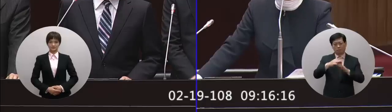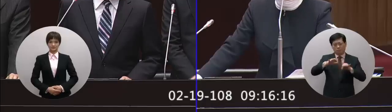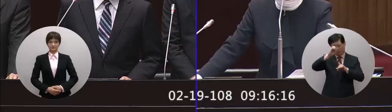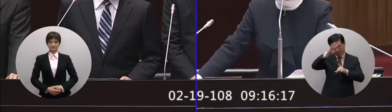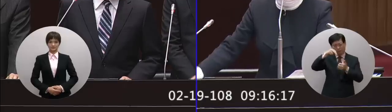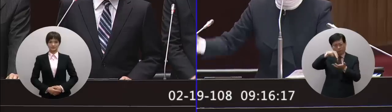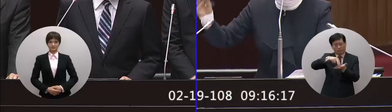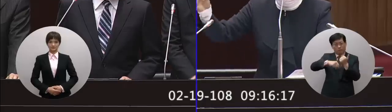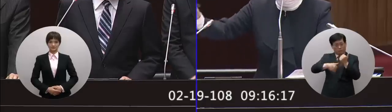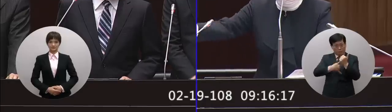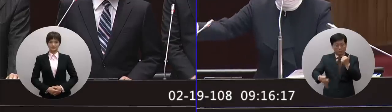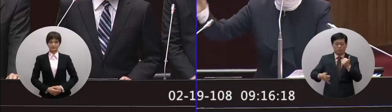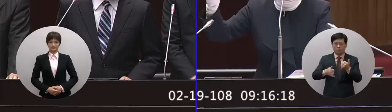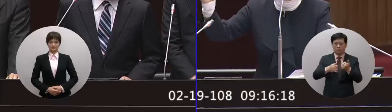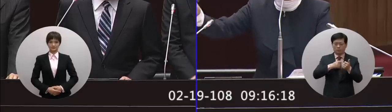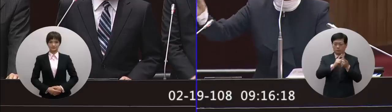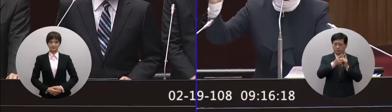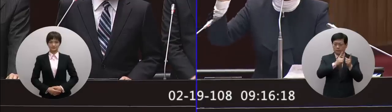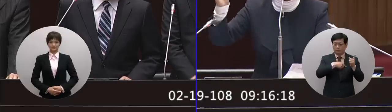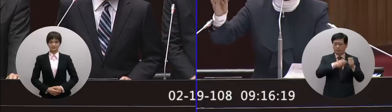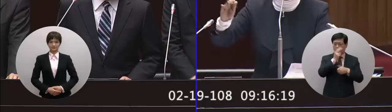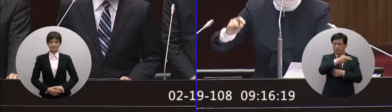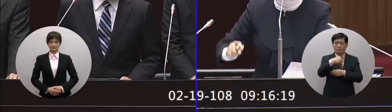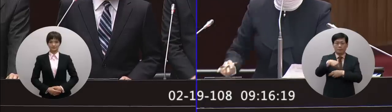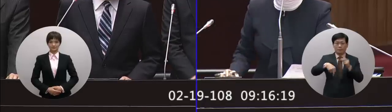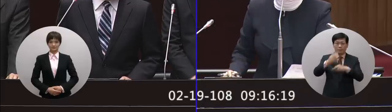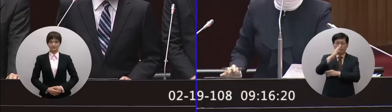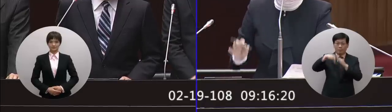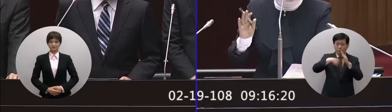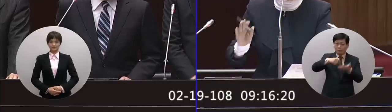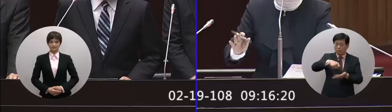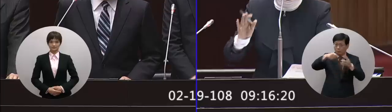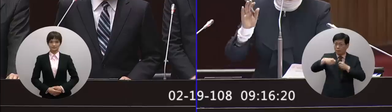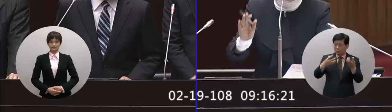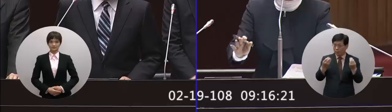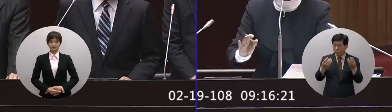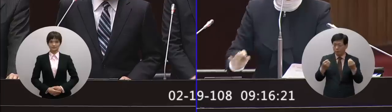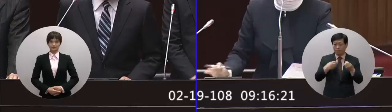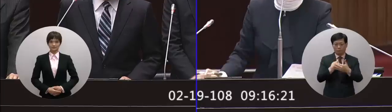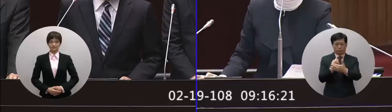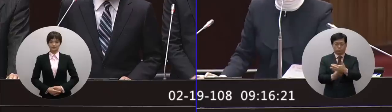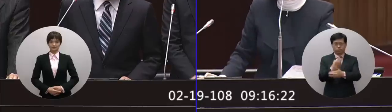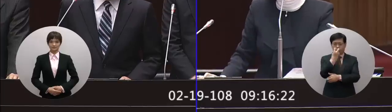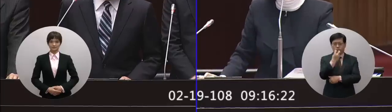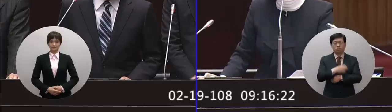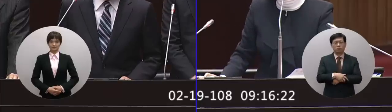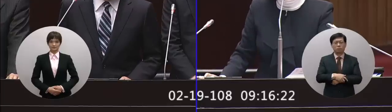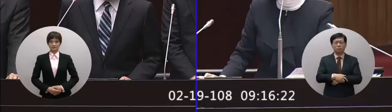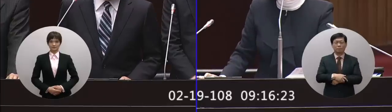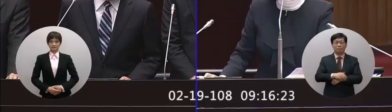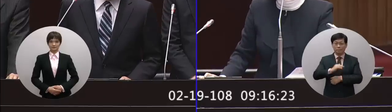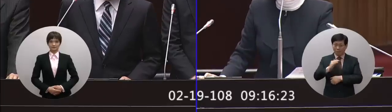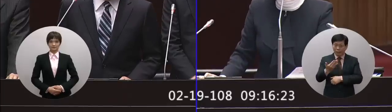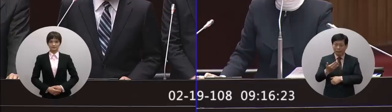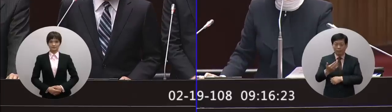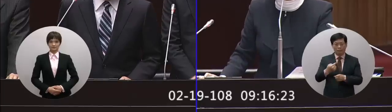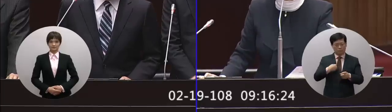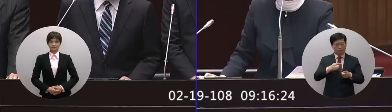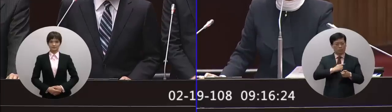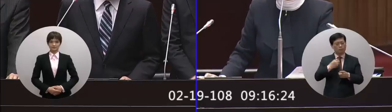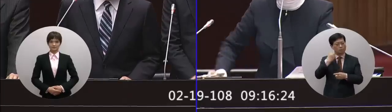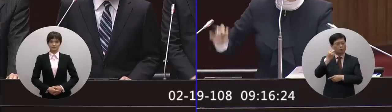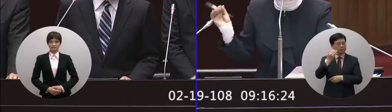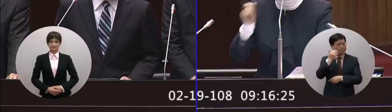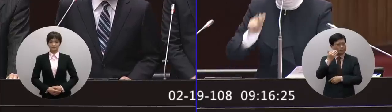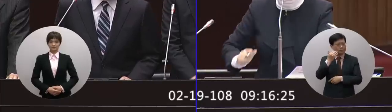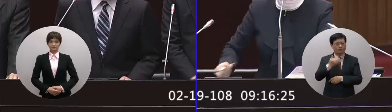委以行政院没有提出版本的理由要保留审查，但是本席深感遗